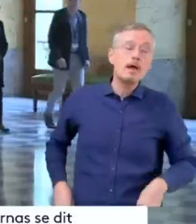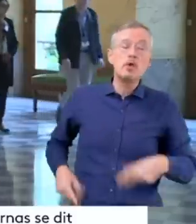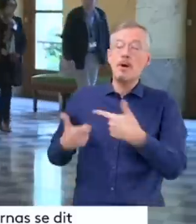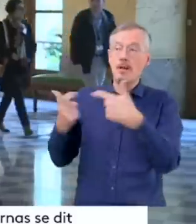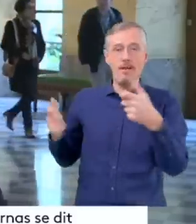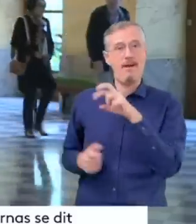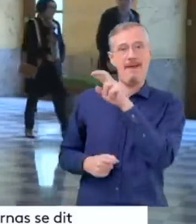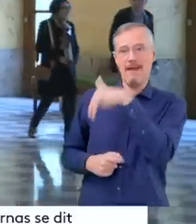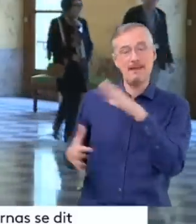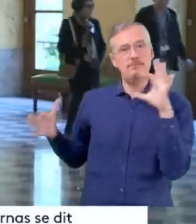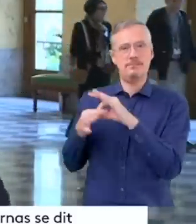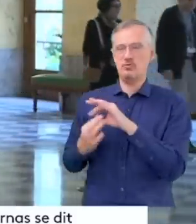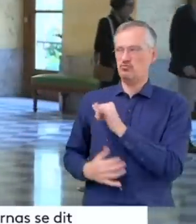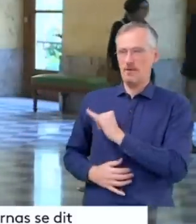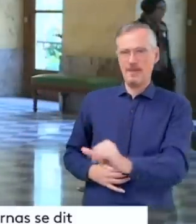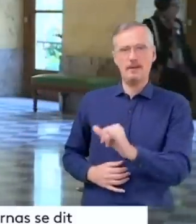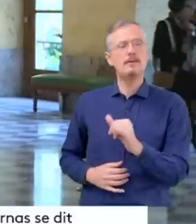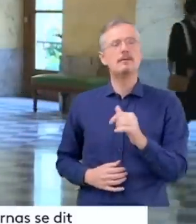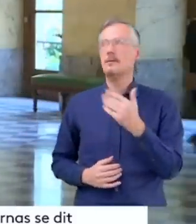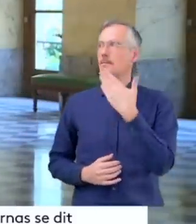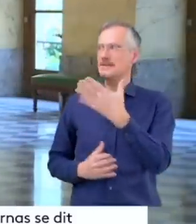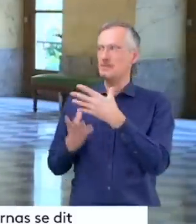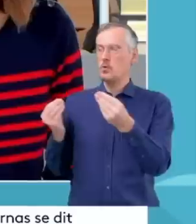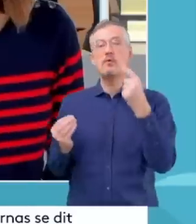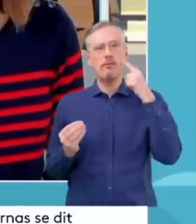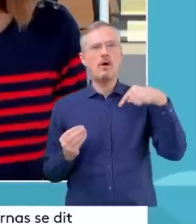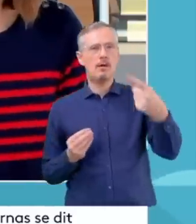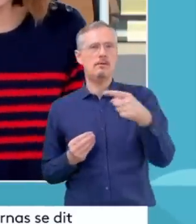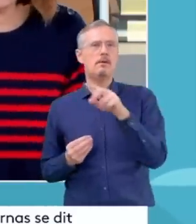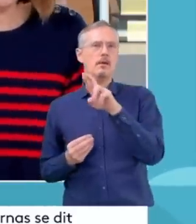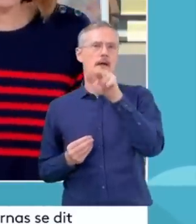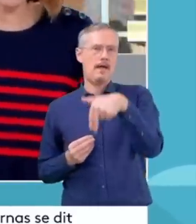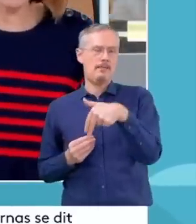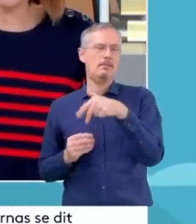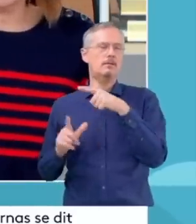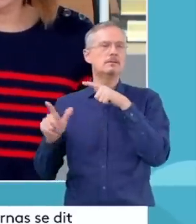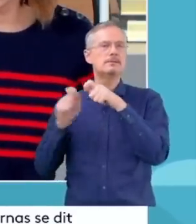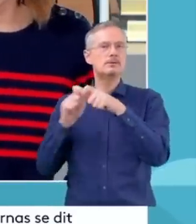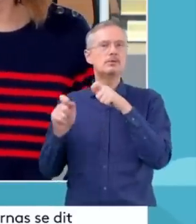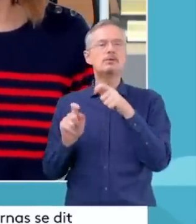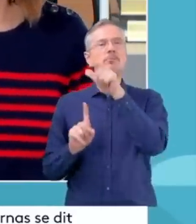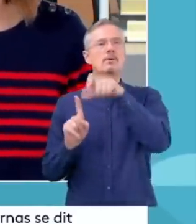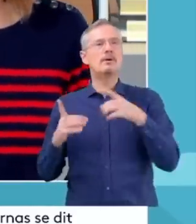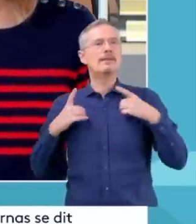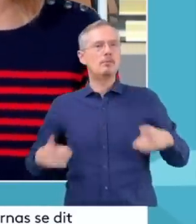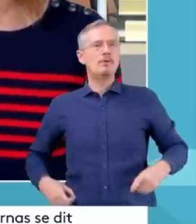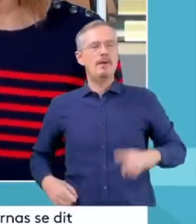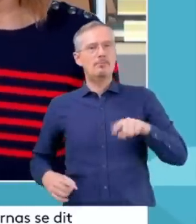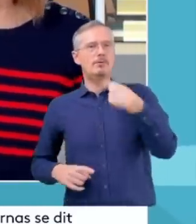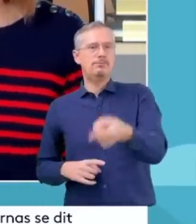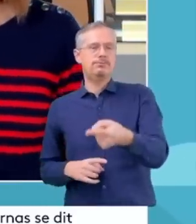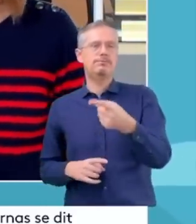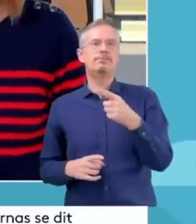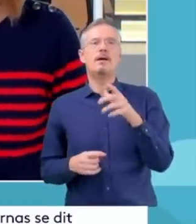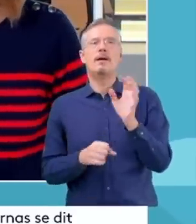le Rassemblement national. Donc c'est une. Et justement, on demandera l'avis du Rassemblement national tout à l'heure, puisqu'un député RN sera notre invité dans notre prochaine.